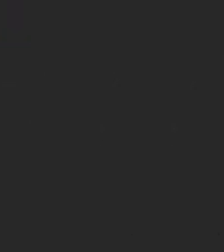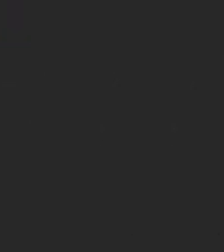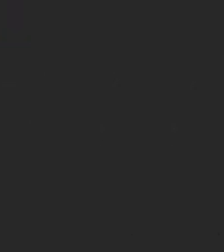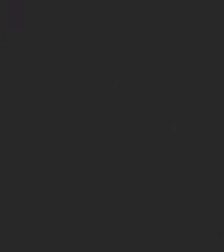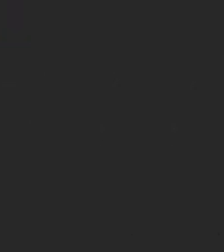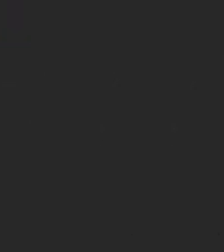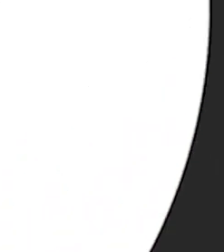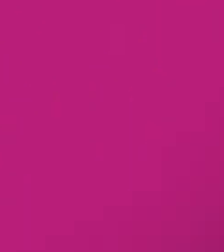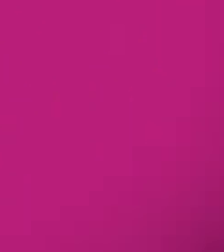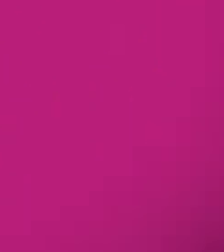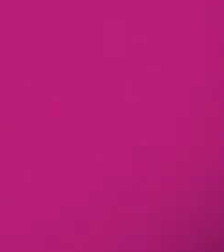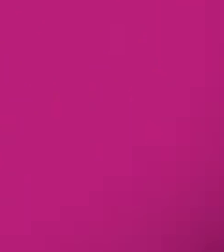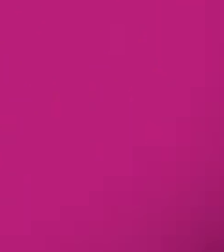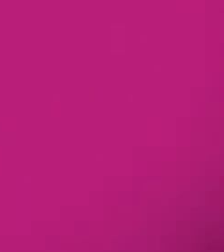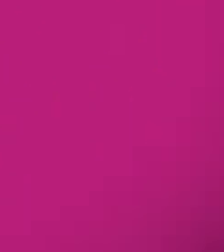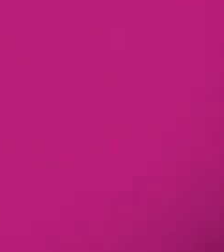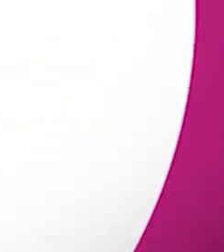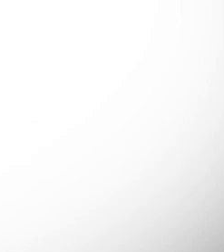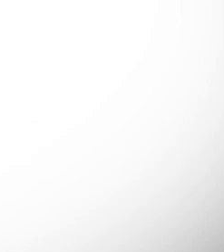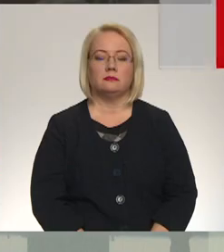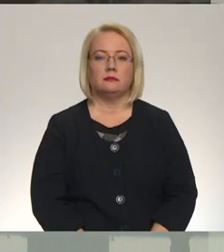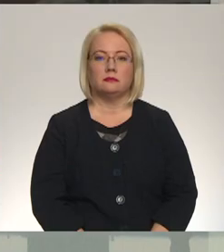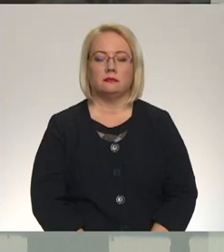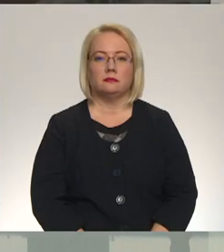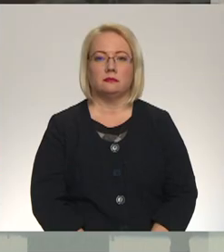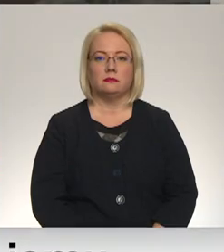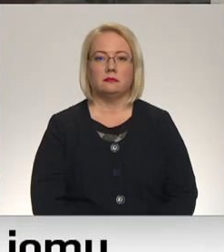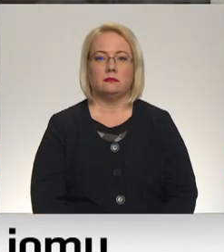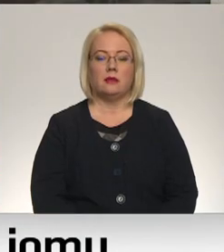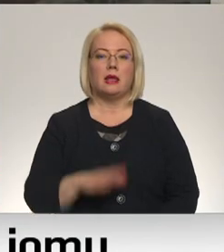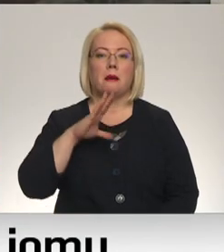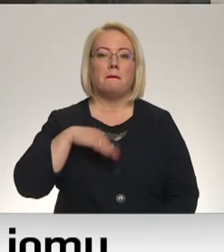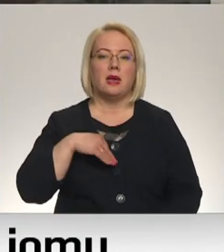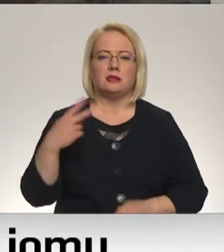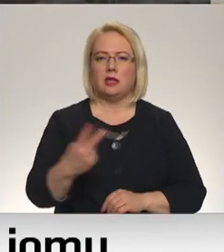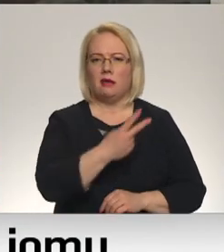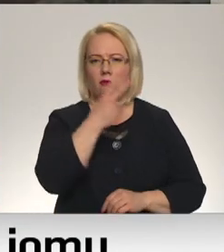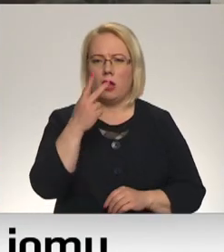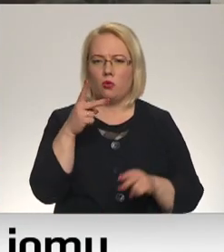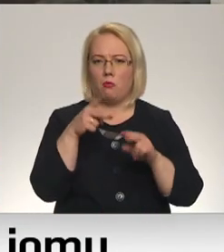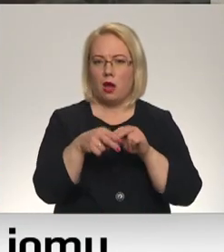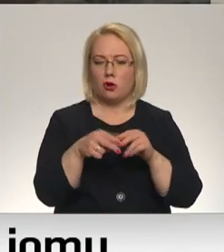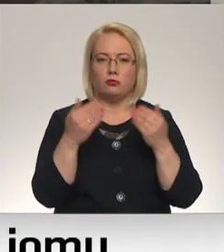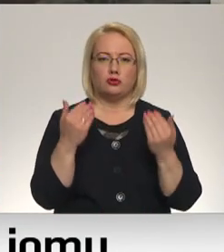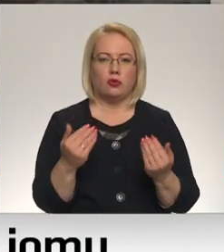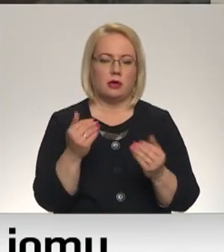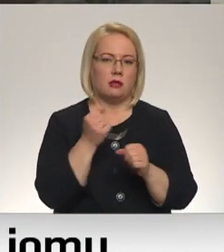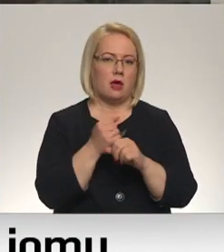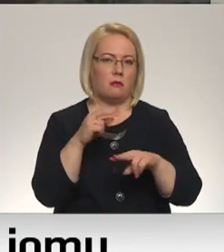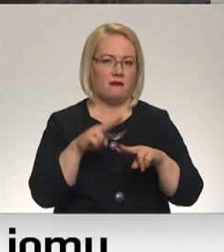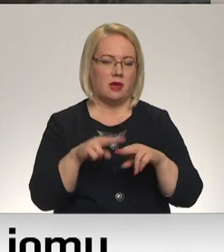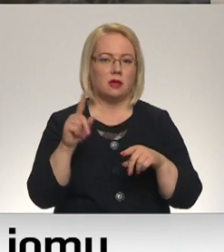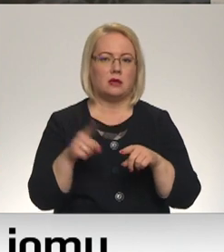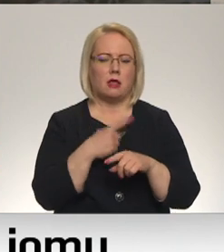Re, viss ēters ir te! Pēc divu gadu pārtraukuma šodien darba vietās